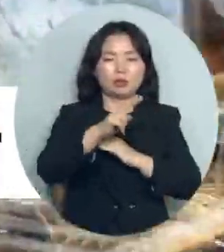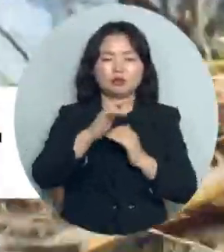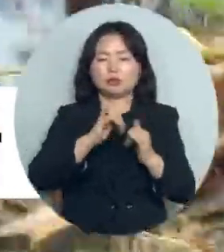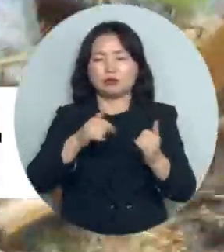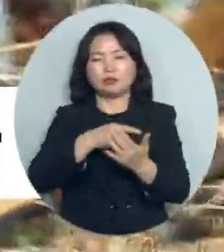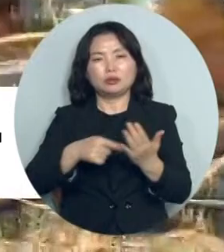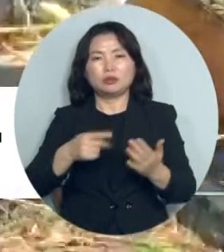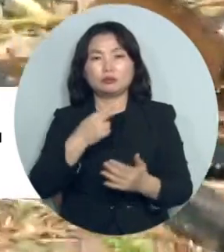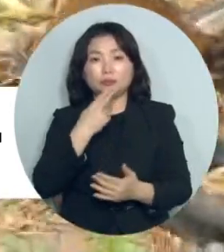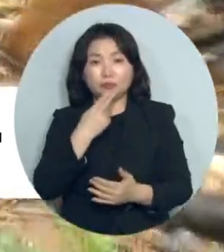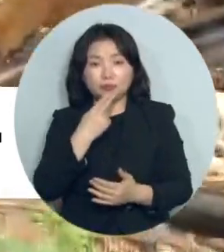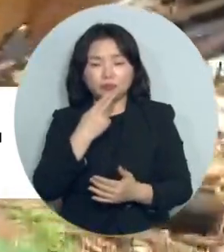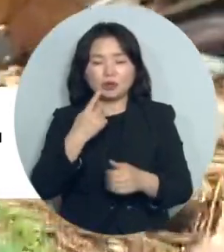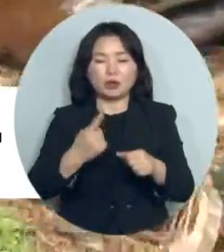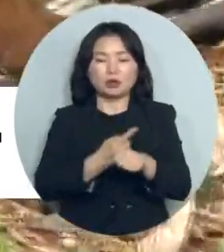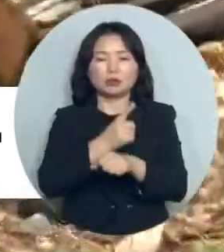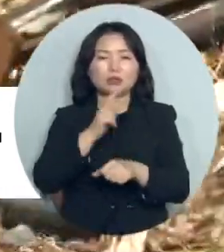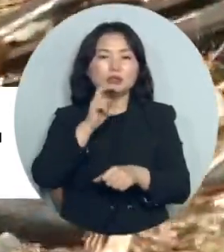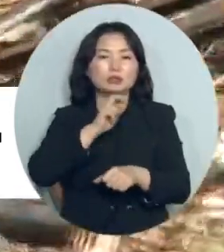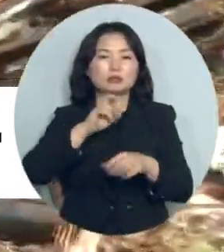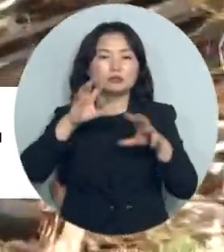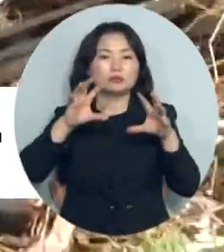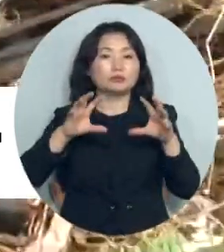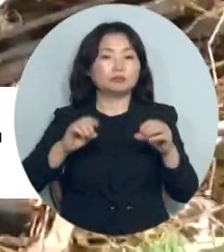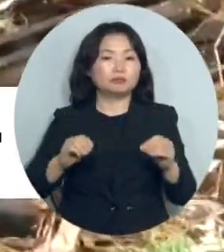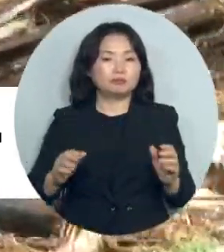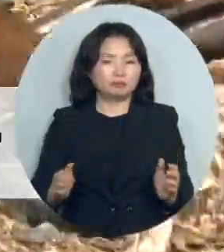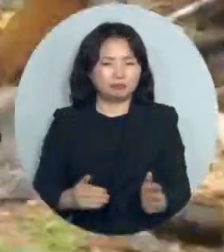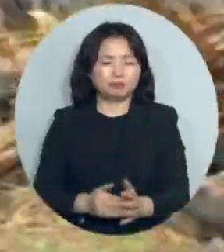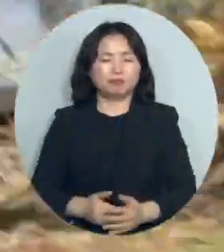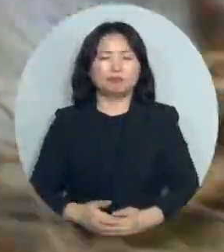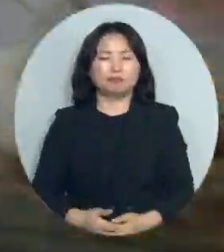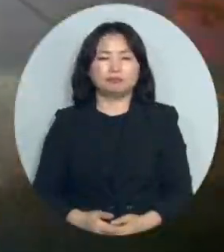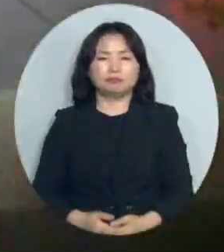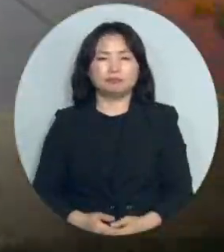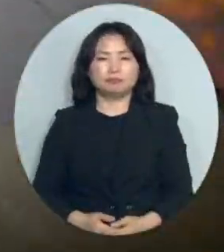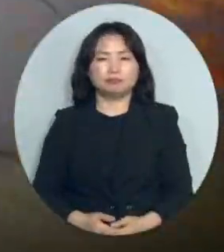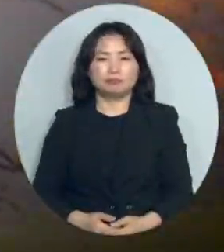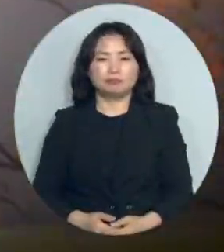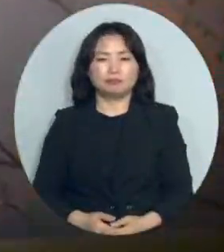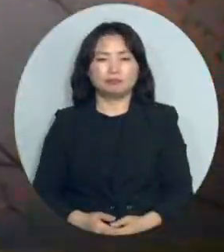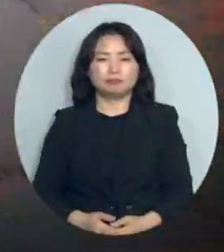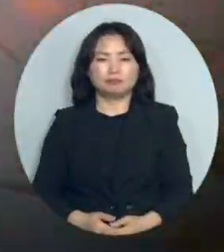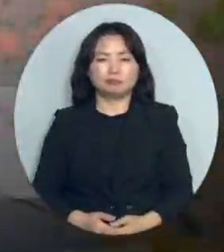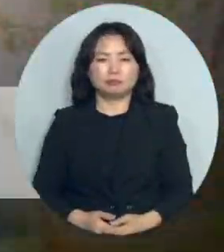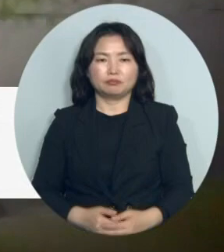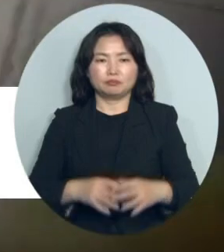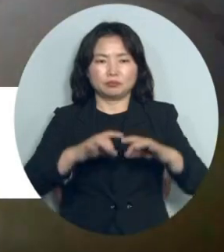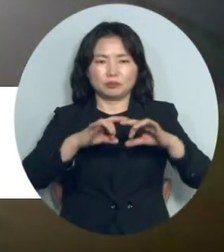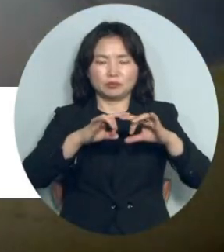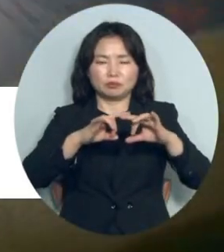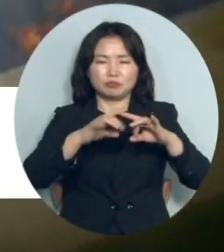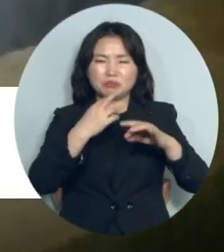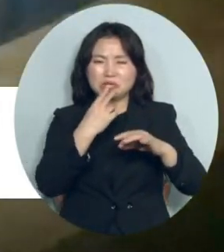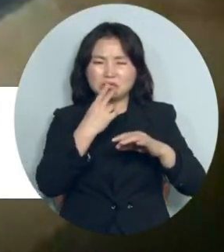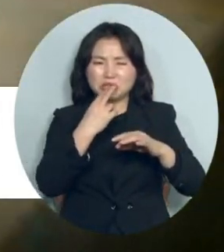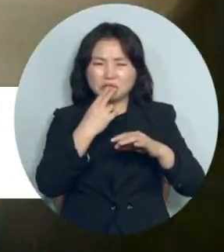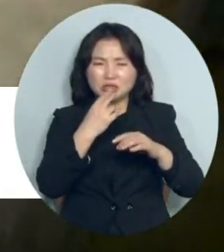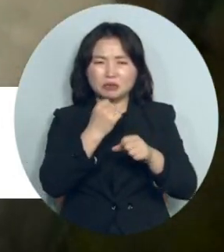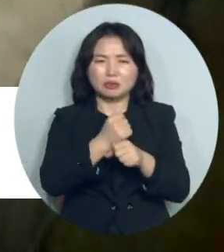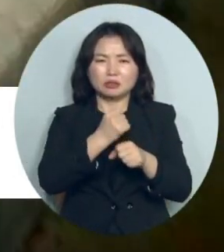인명피해는 없었고 1시간 20여분만에 큰 불길이 잡혔습니다 어젠 제품도 있고 거기 먹기는